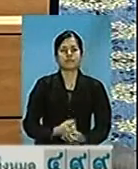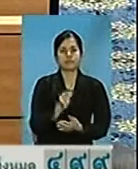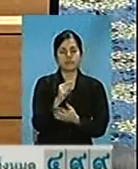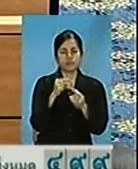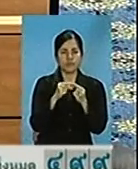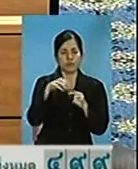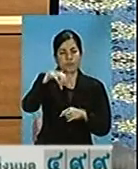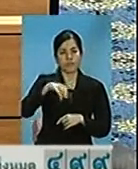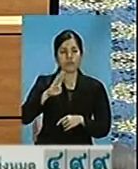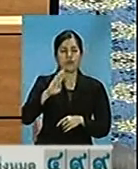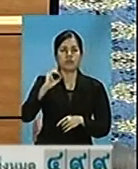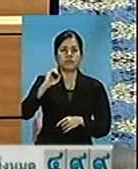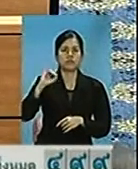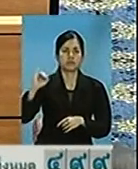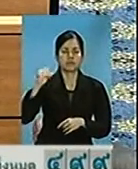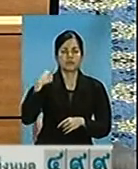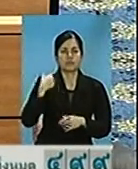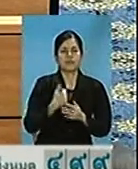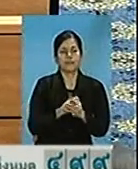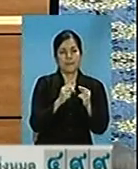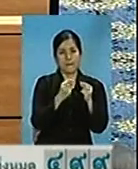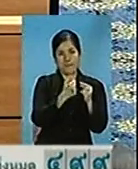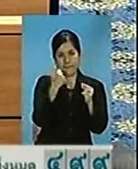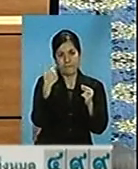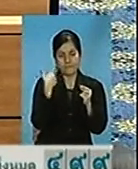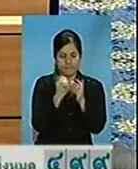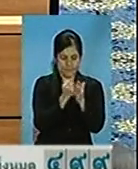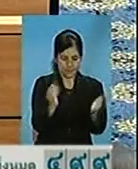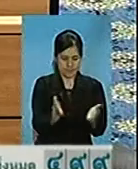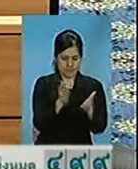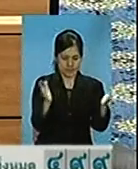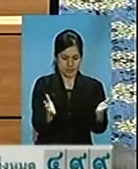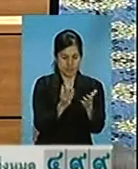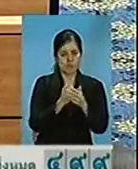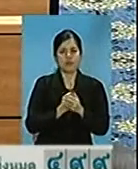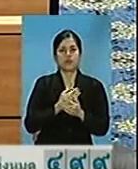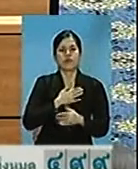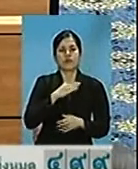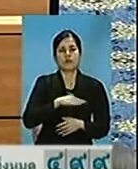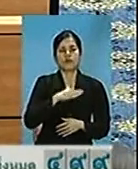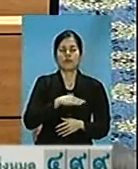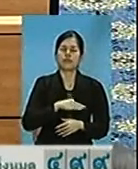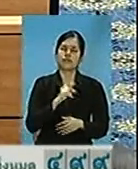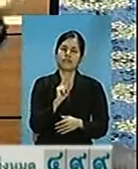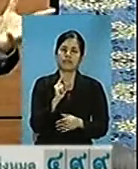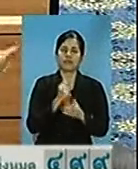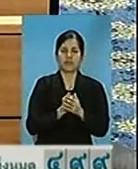BOI ก็มีอย่างอื่นก็มีที่เขาส่งเสริมอ่ะวันนี้ผมคิดว่าผมไม่อยากจะพูดหลายท่านเนี่ยผ